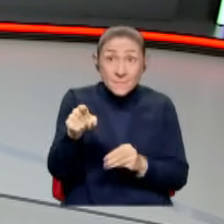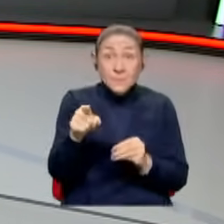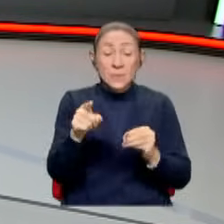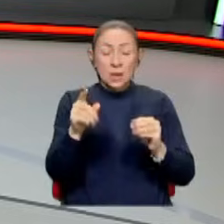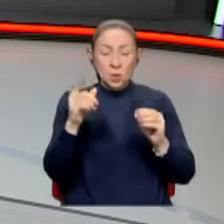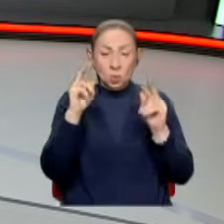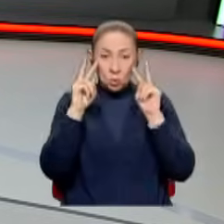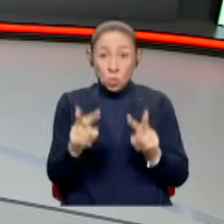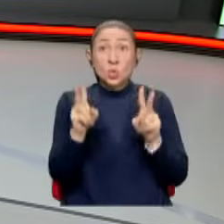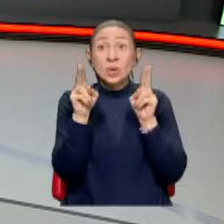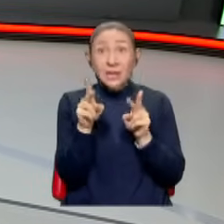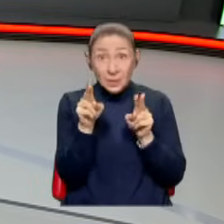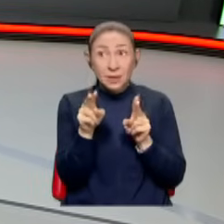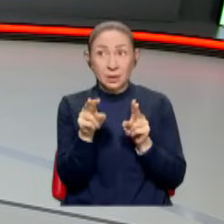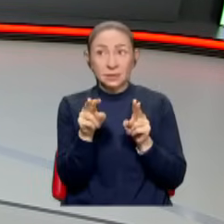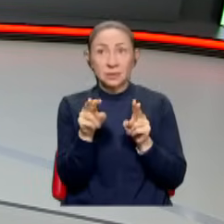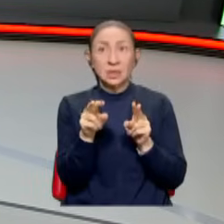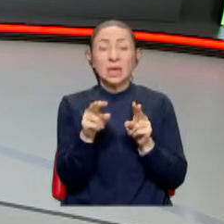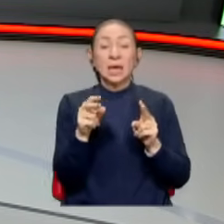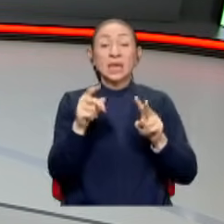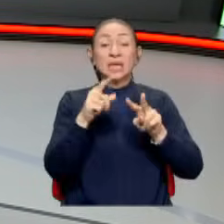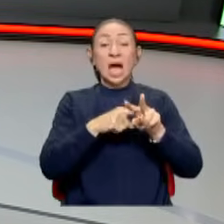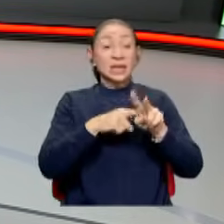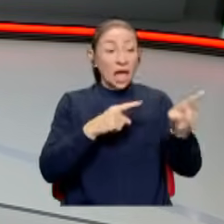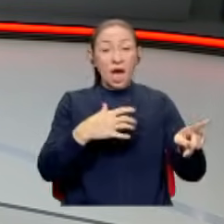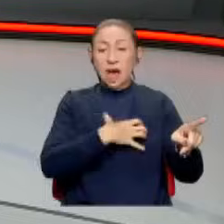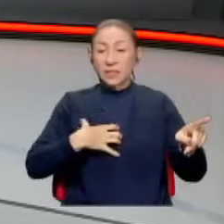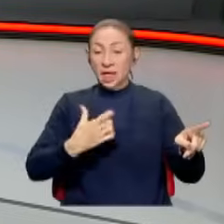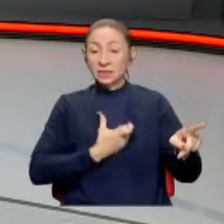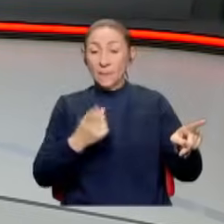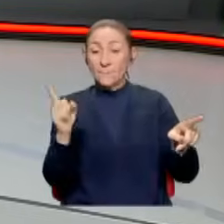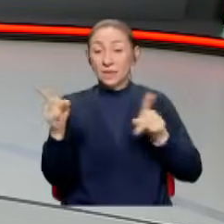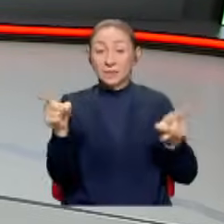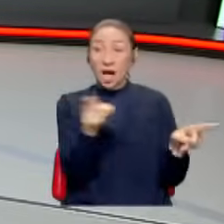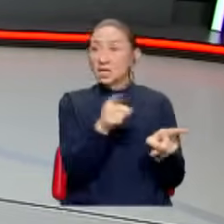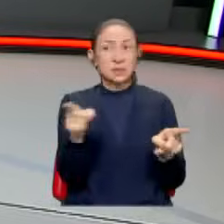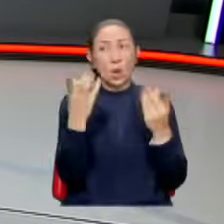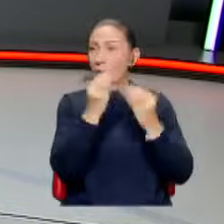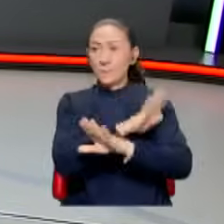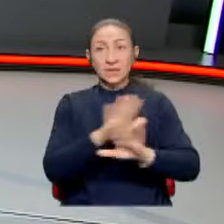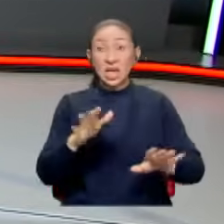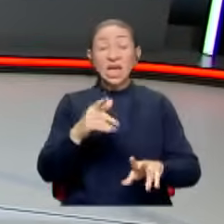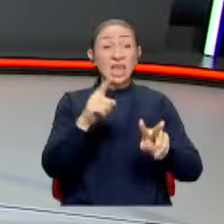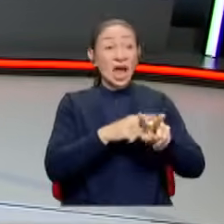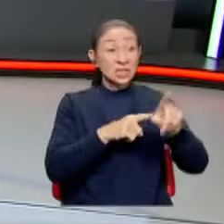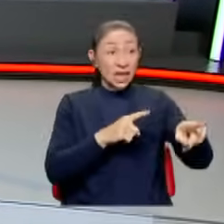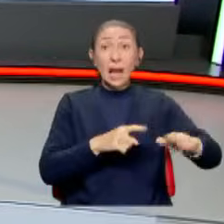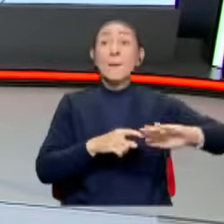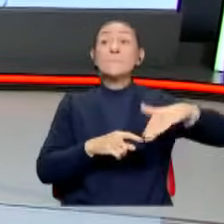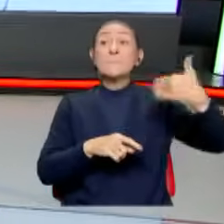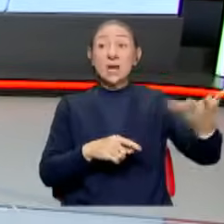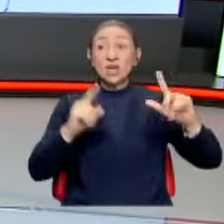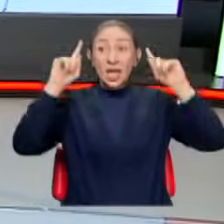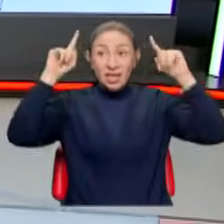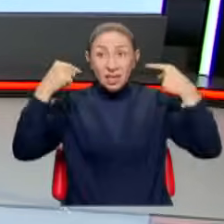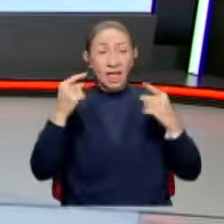alındığı gibi Yargıtay la Anayasa Mahkemesi arasında falan da olamaz Yargıtay da başka